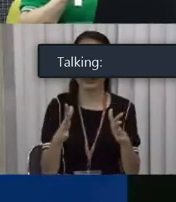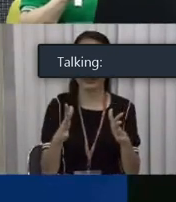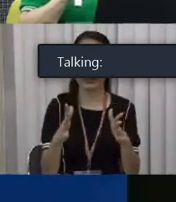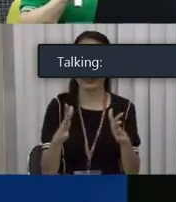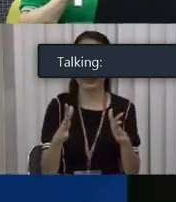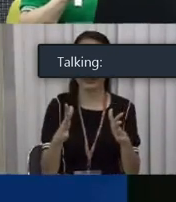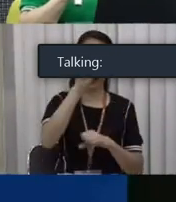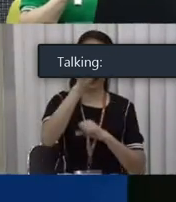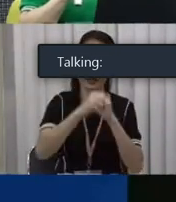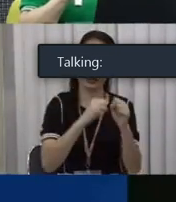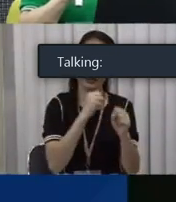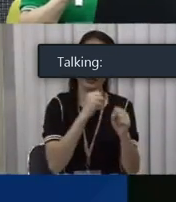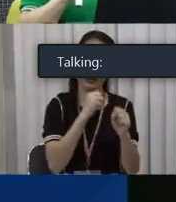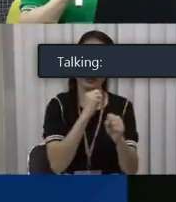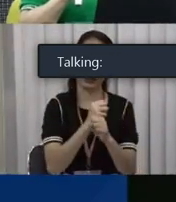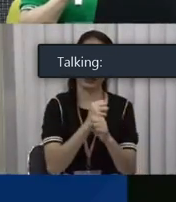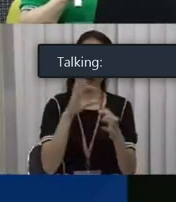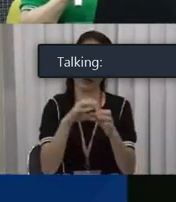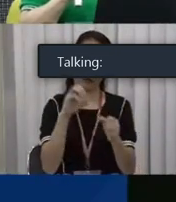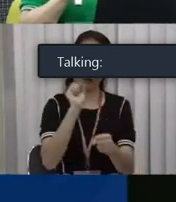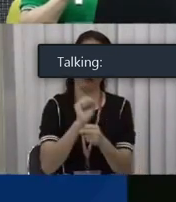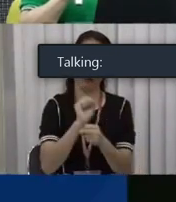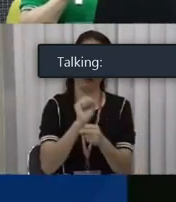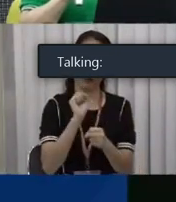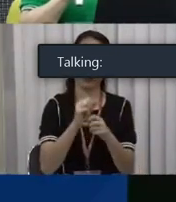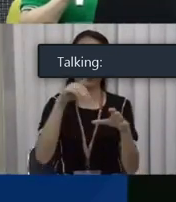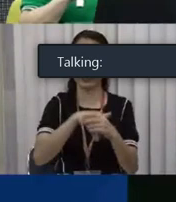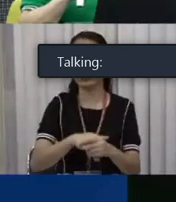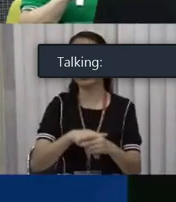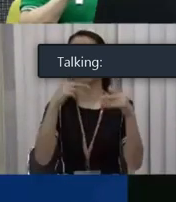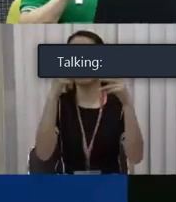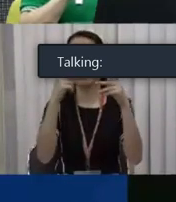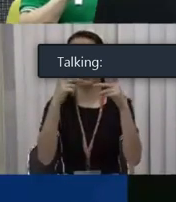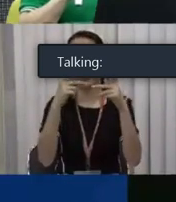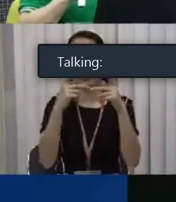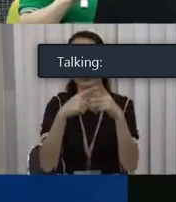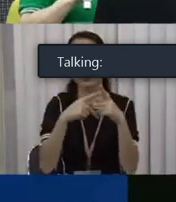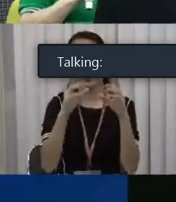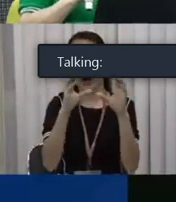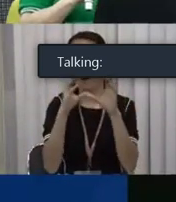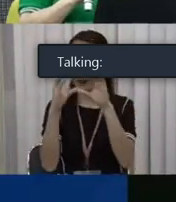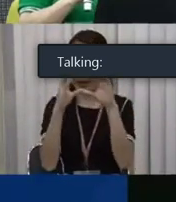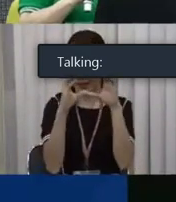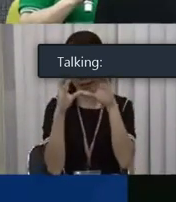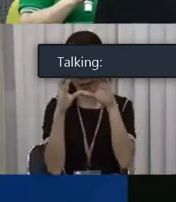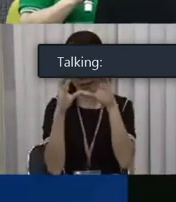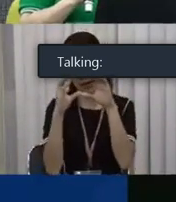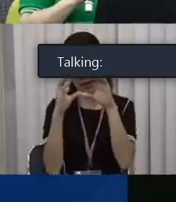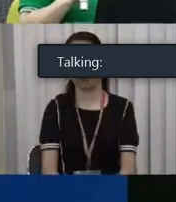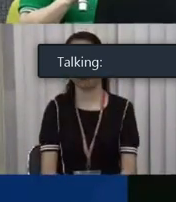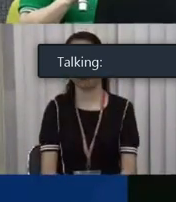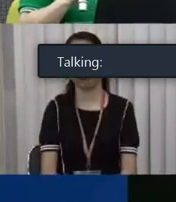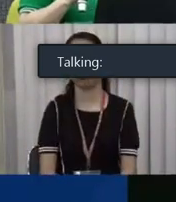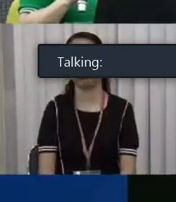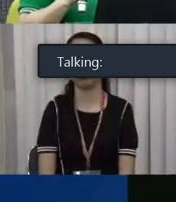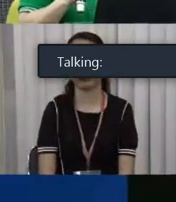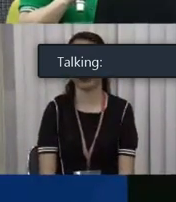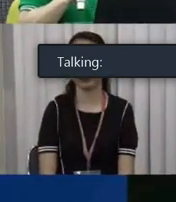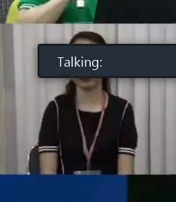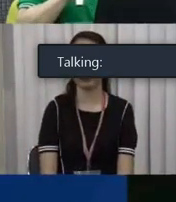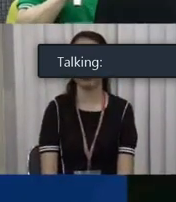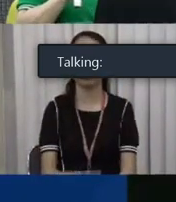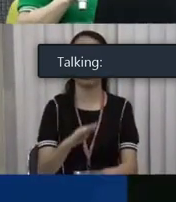Kay labi na sa uban para sa education, bayad sa tuition or unsa pa.